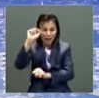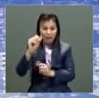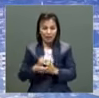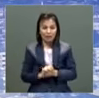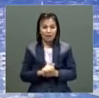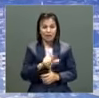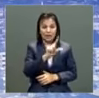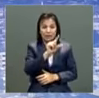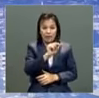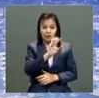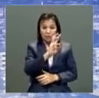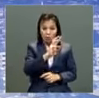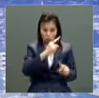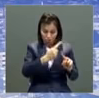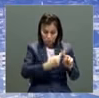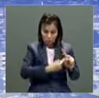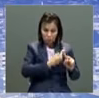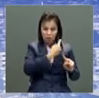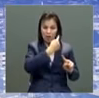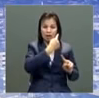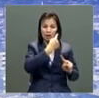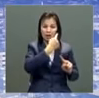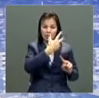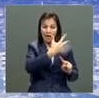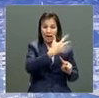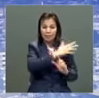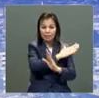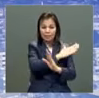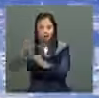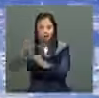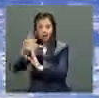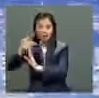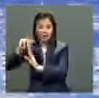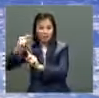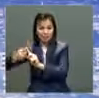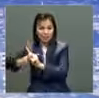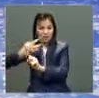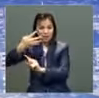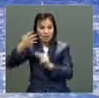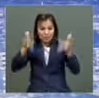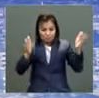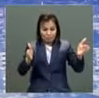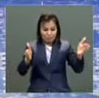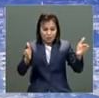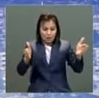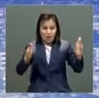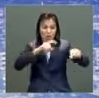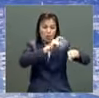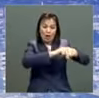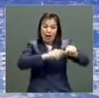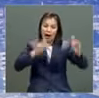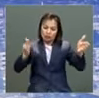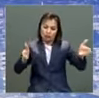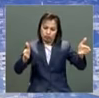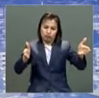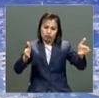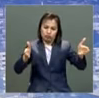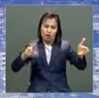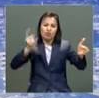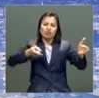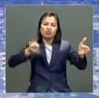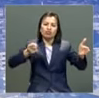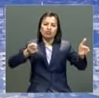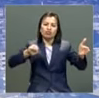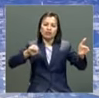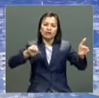จากวันที่26มีนาคมจนกระทั่งถึงวันที่30เมษายนเรายังใช้กรอบเวลาเดิมแต่อย่างที่บ